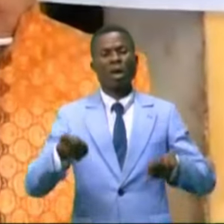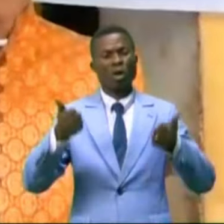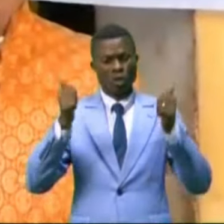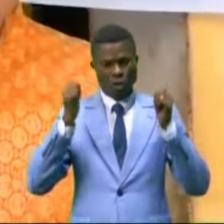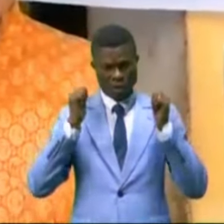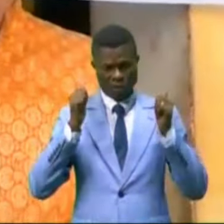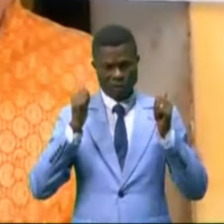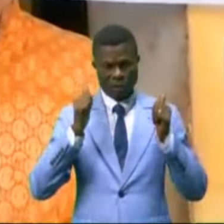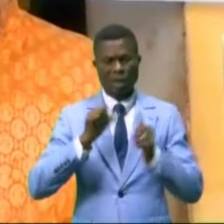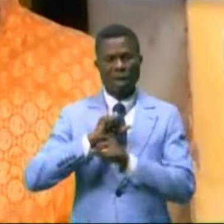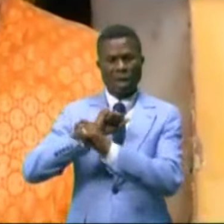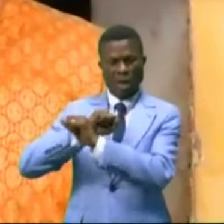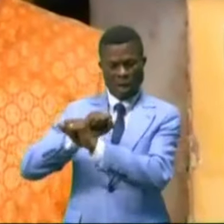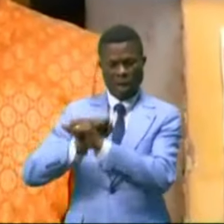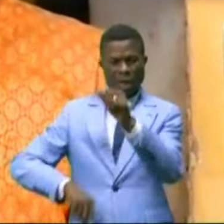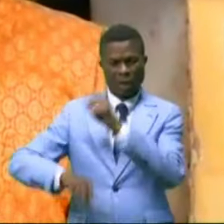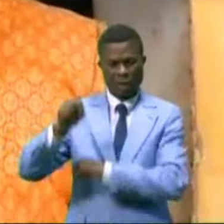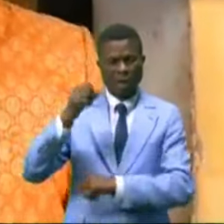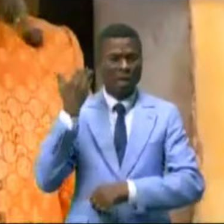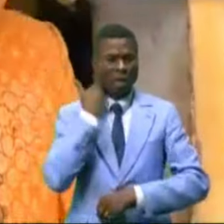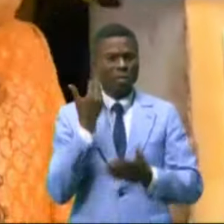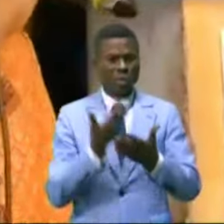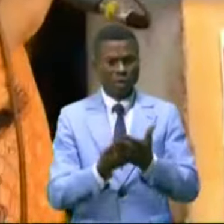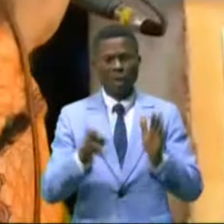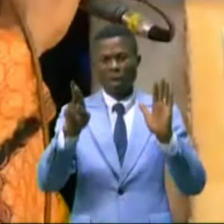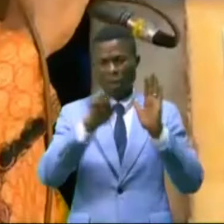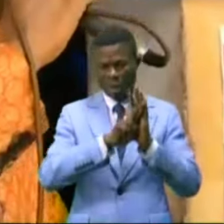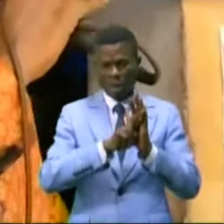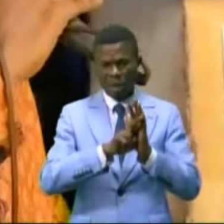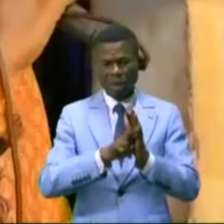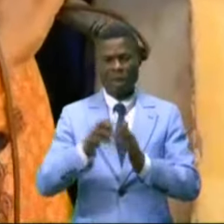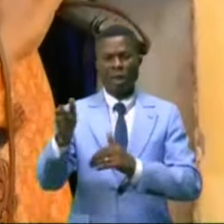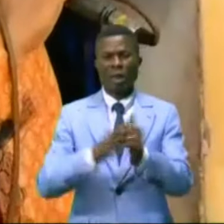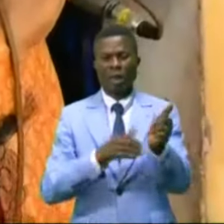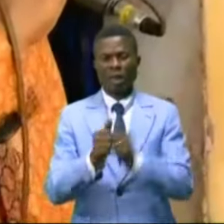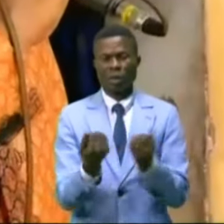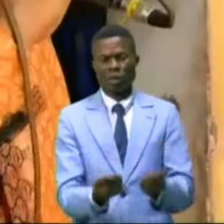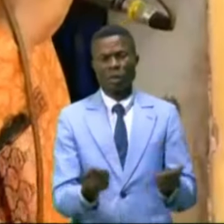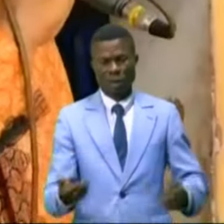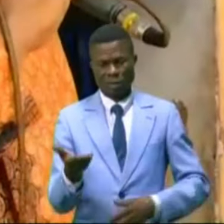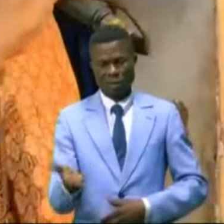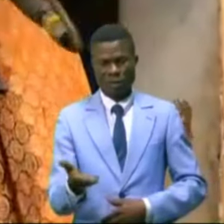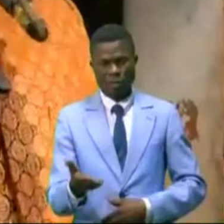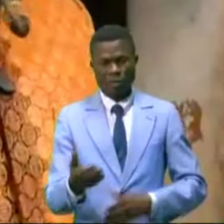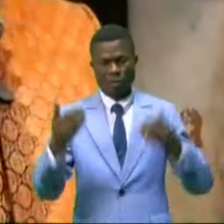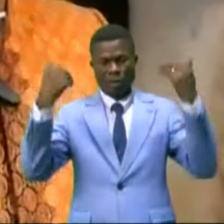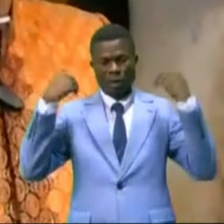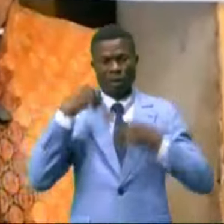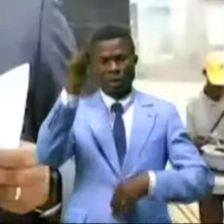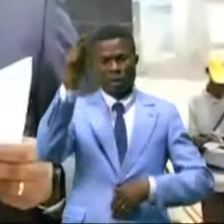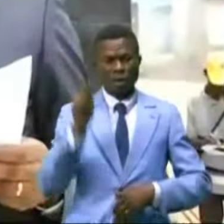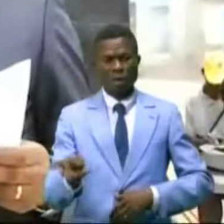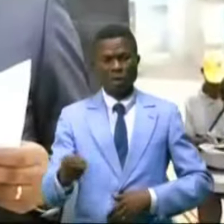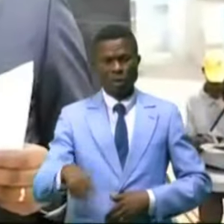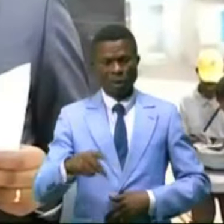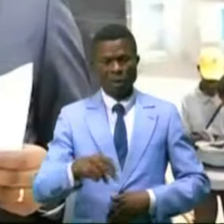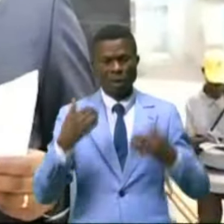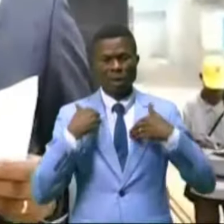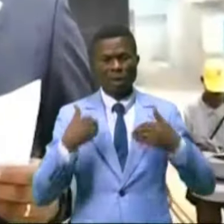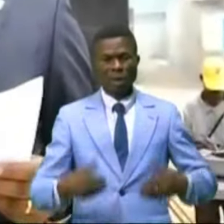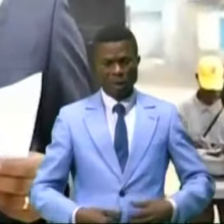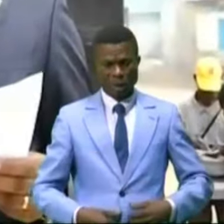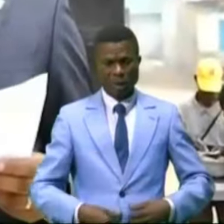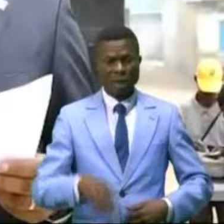réponse contre cette maladie qui paraly nos enfants le chef de division provinciale de la santé